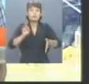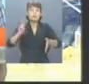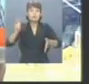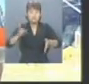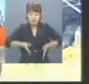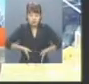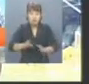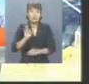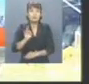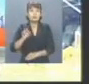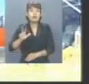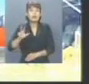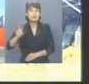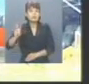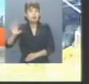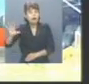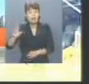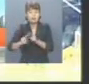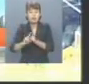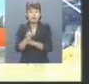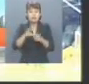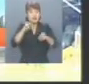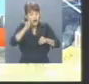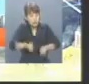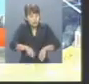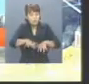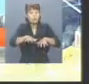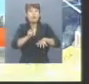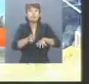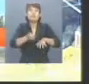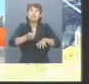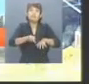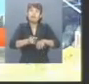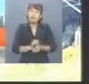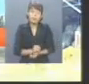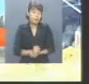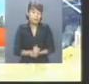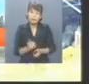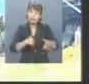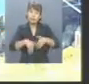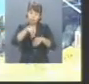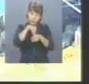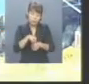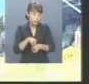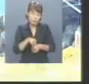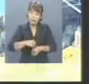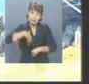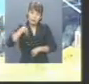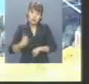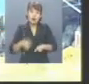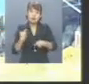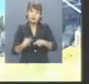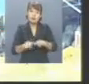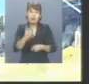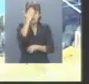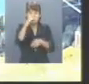องจนถึงสาย5น้ำยังคงท่วมสูงนะครับประชาชนที่นี่ยังใช้ชีวิตอยู่ด้วยความยากลำบากเพราะว่าน้ำหลักๆนะ